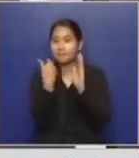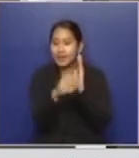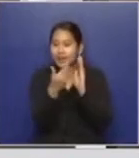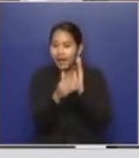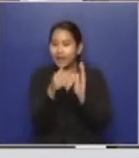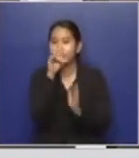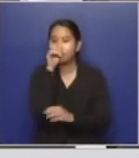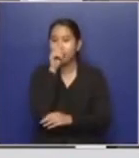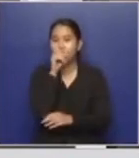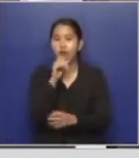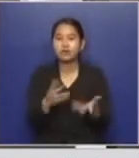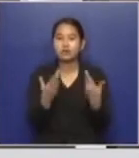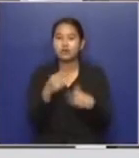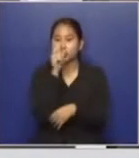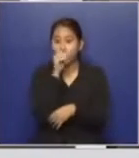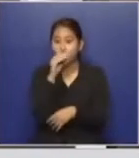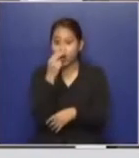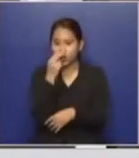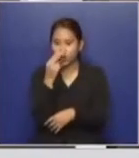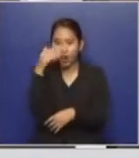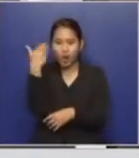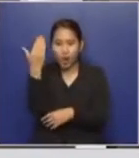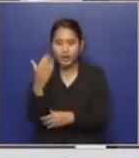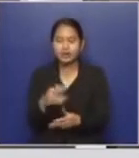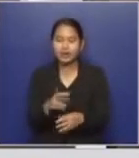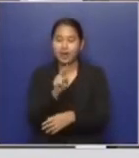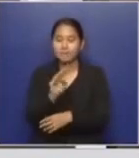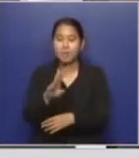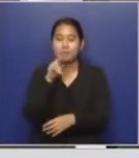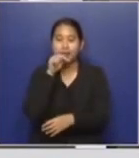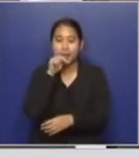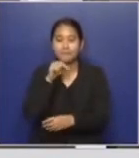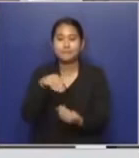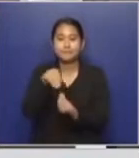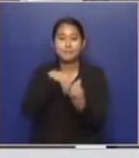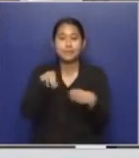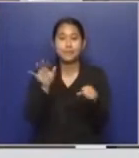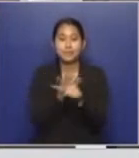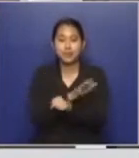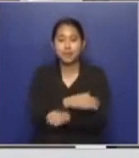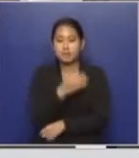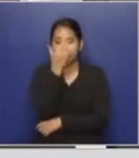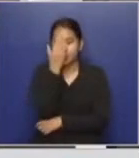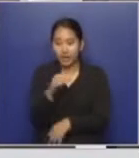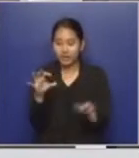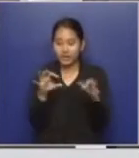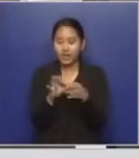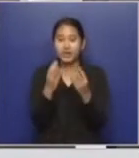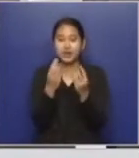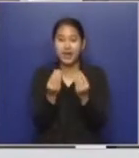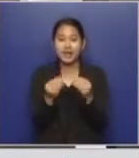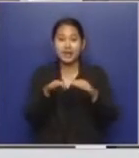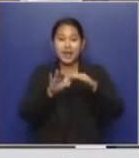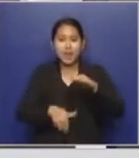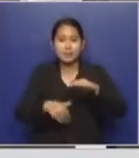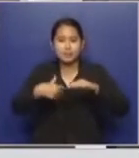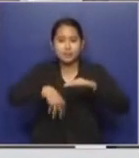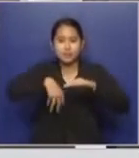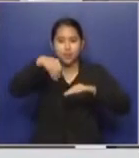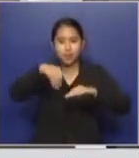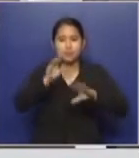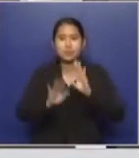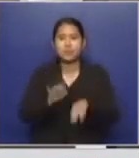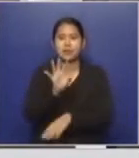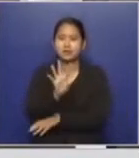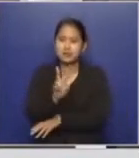บทดสอบลองดูเอาเต็มระบบเพราะอะไรเพราะเดี๋ยวนี้การใช้น้ำบาดาลใช้แค่ 14,000